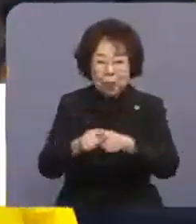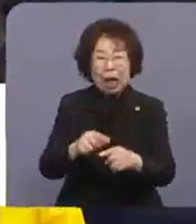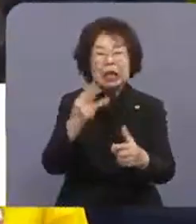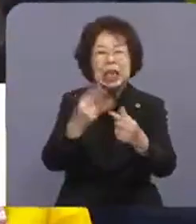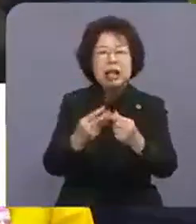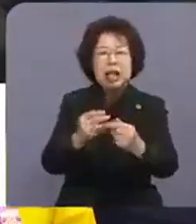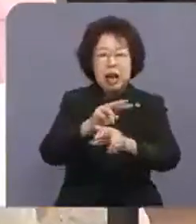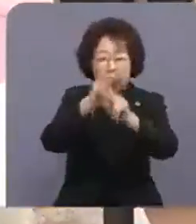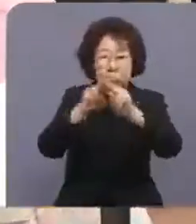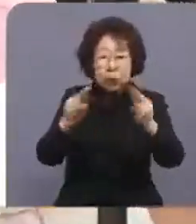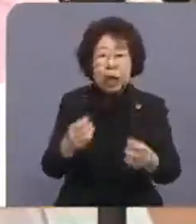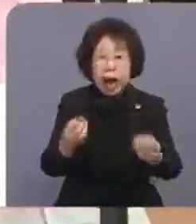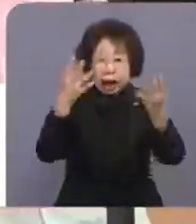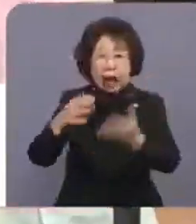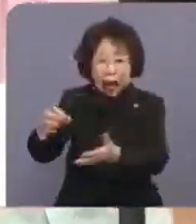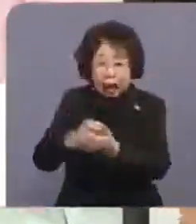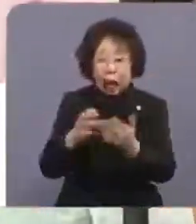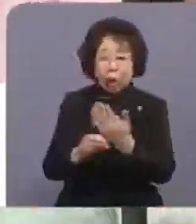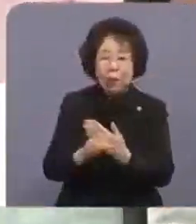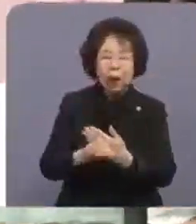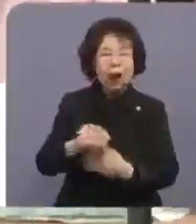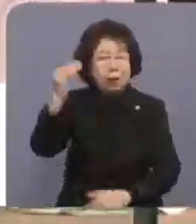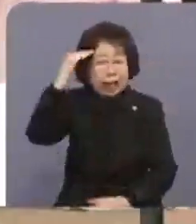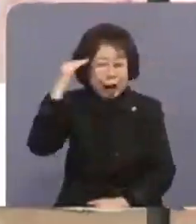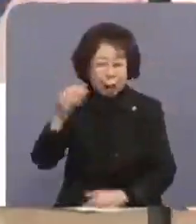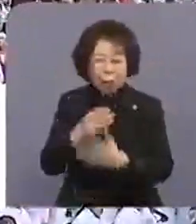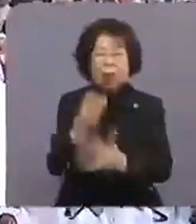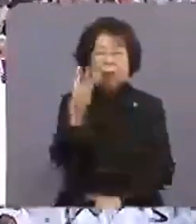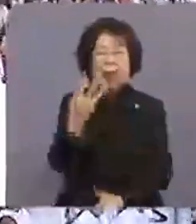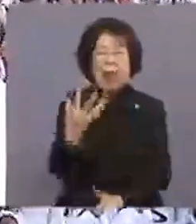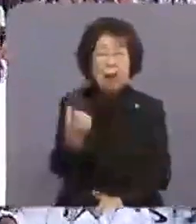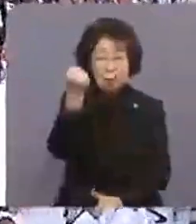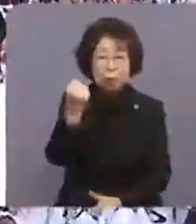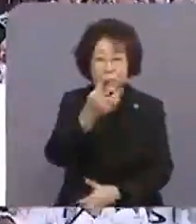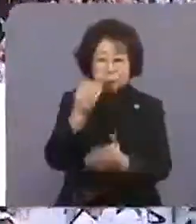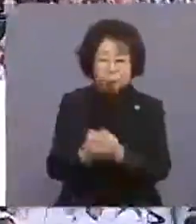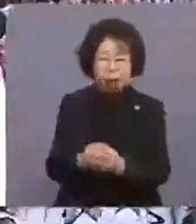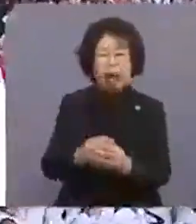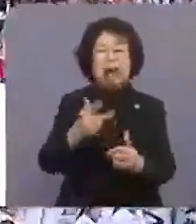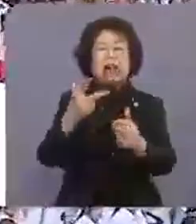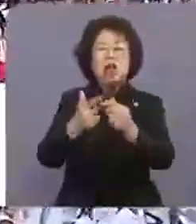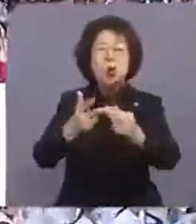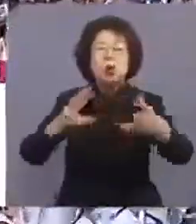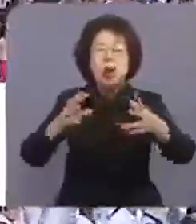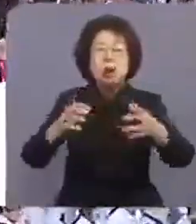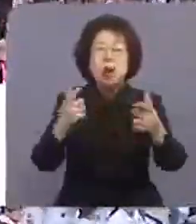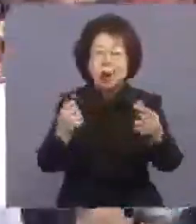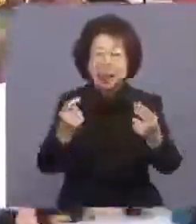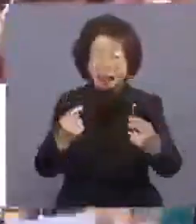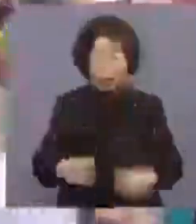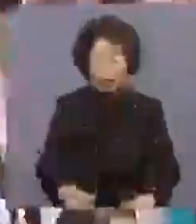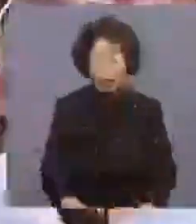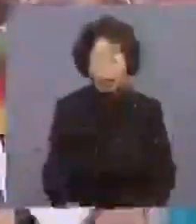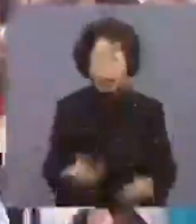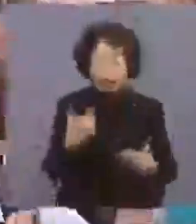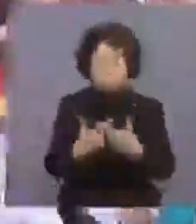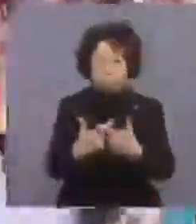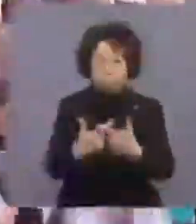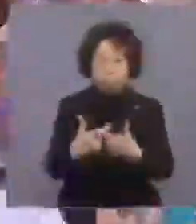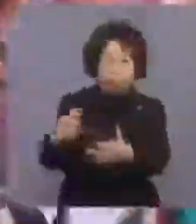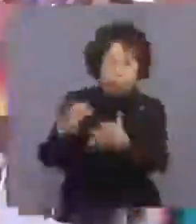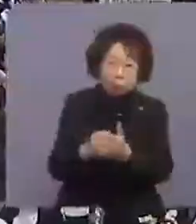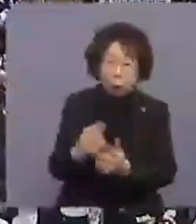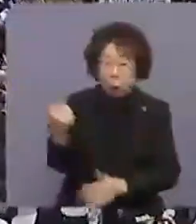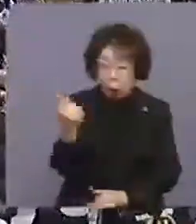국제 행사인 엑스포를 유치하면 우리나라는 3대 행사를 모두 개최하는 세계 일곱 번째 국가가 됩니다 부산 엑스포를 찾을